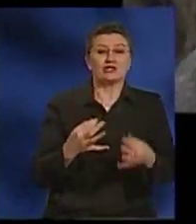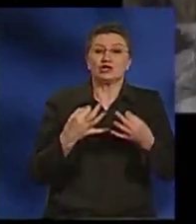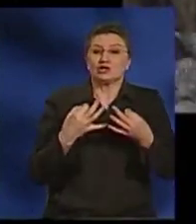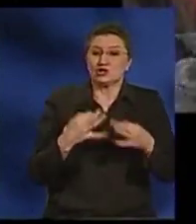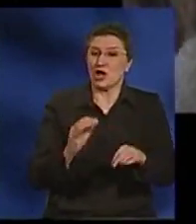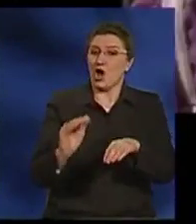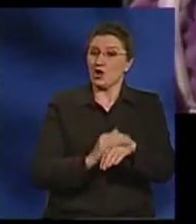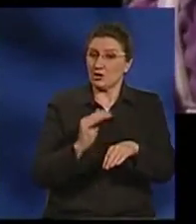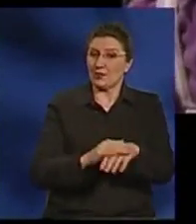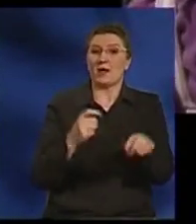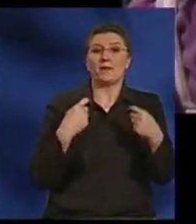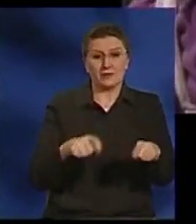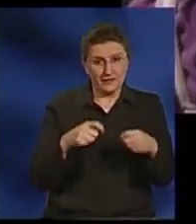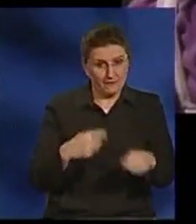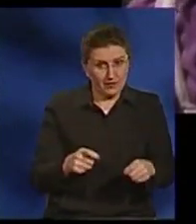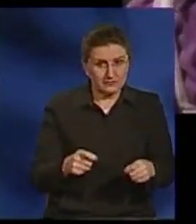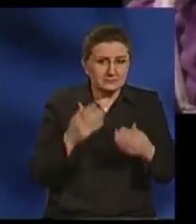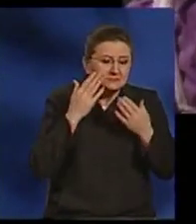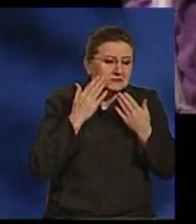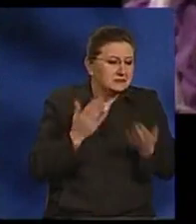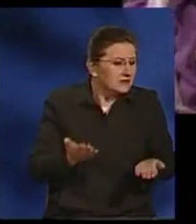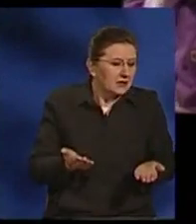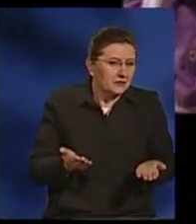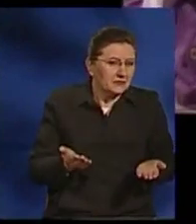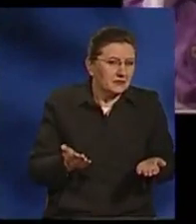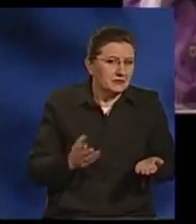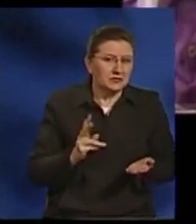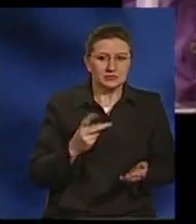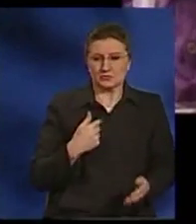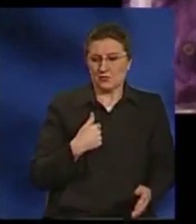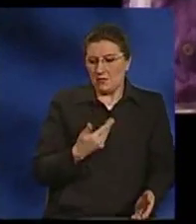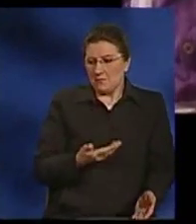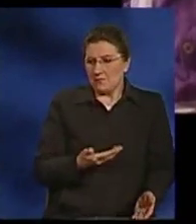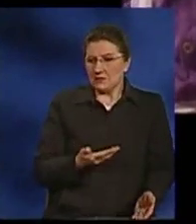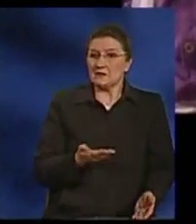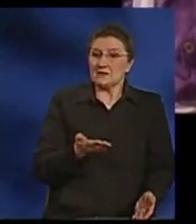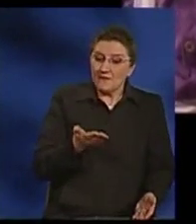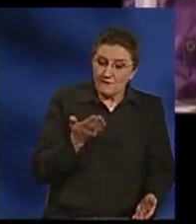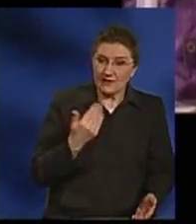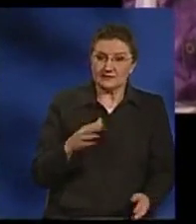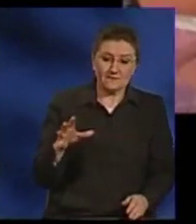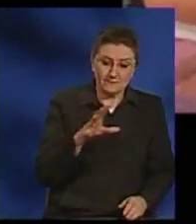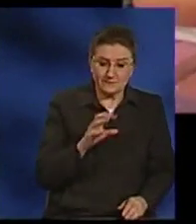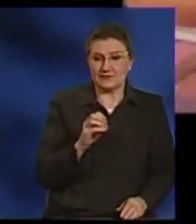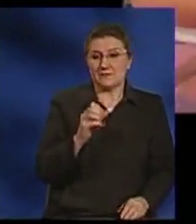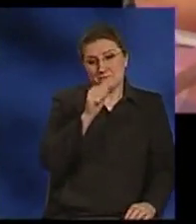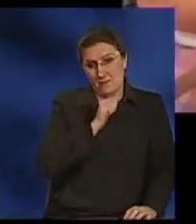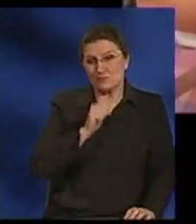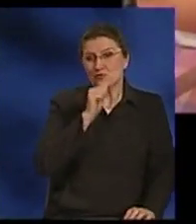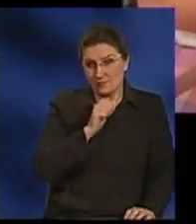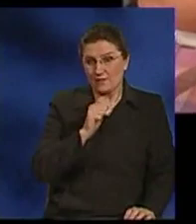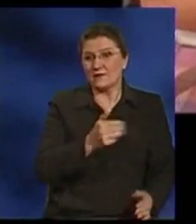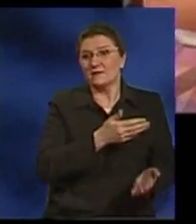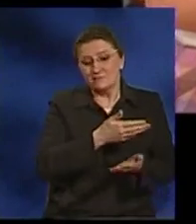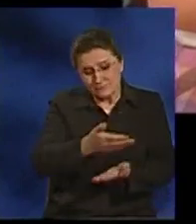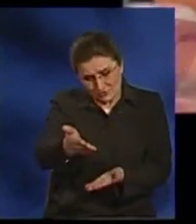одобряет. Даже не знаю. А что мы так переживаем? Давайте все возьмем и попробуем. Ну что вы